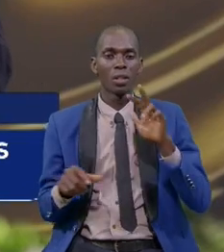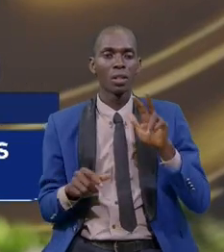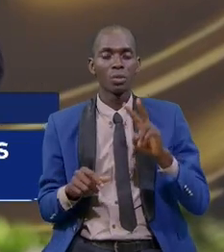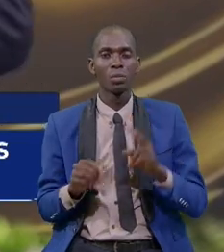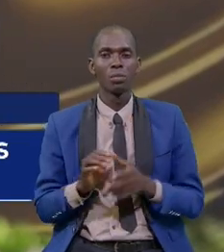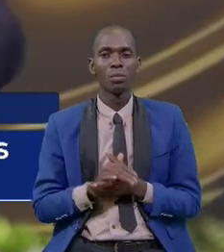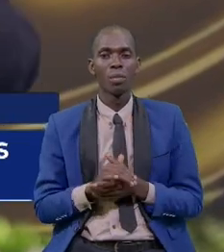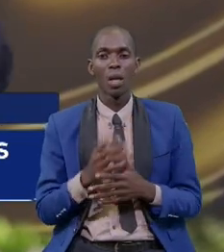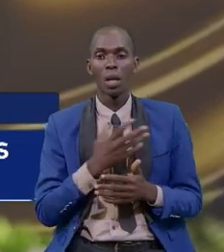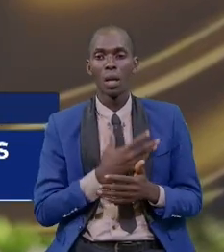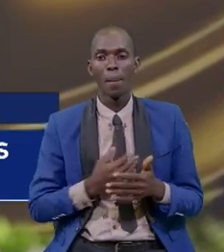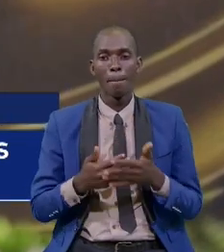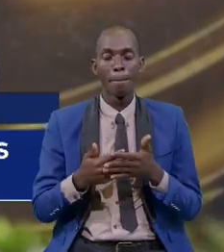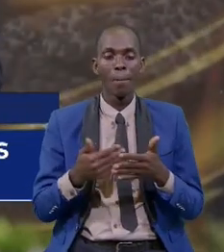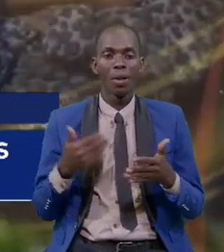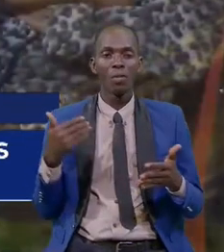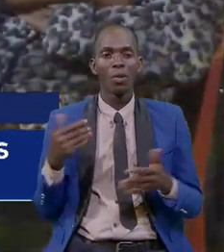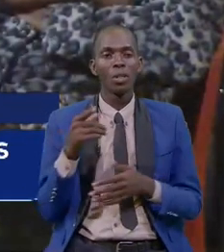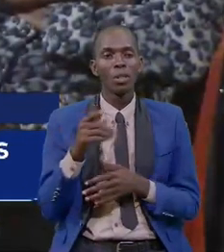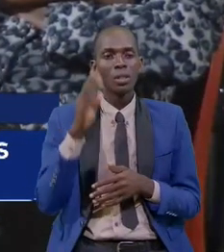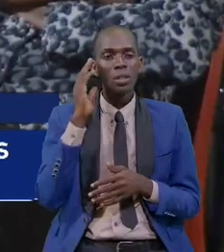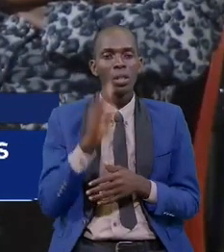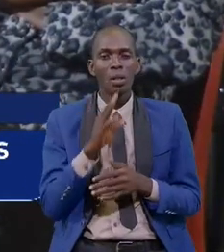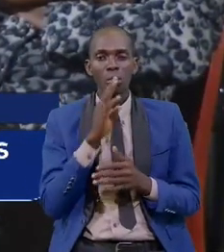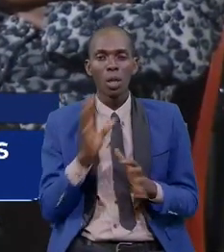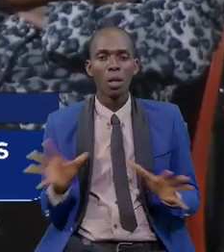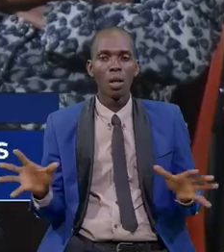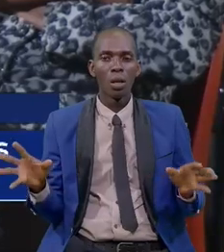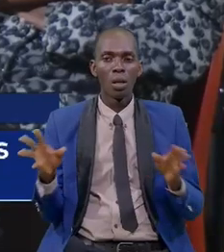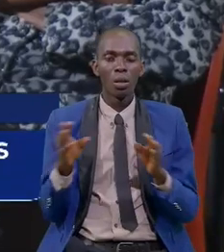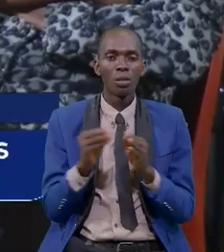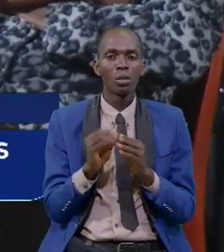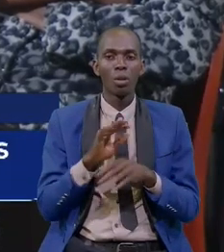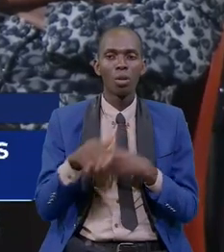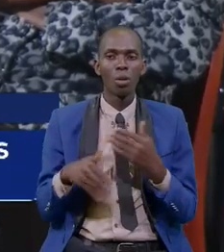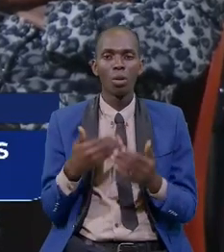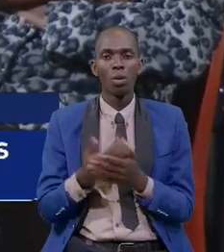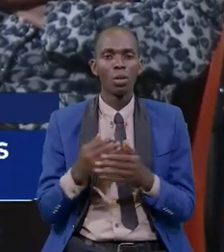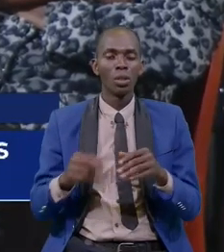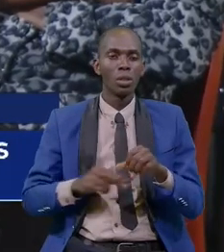Toutes les nations seront assemblées devant lui.